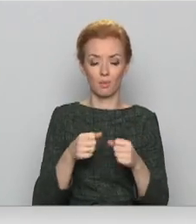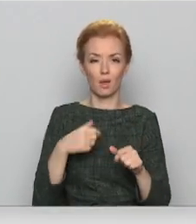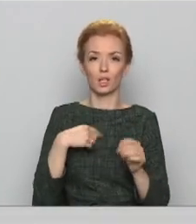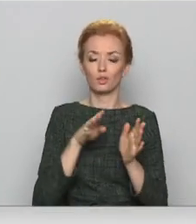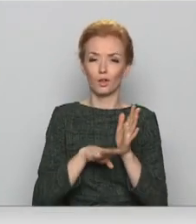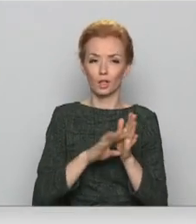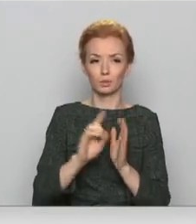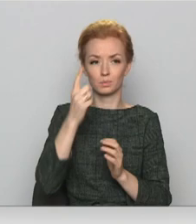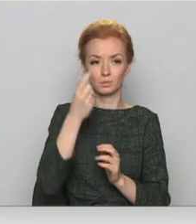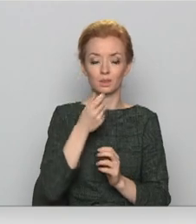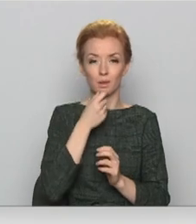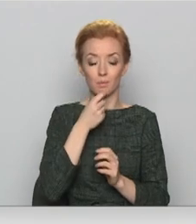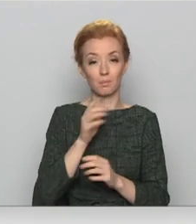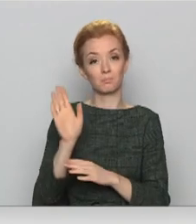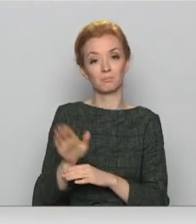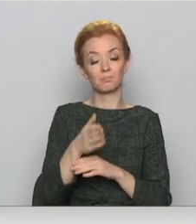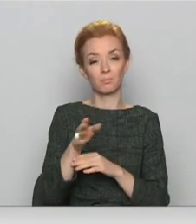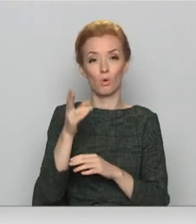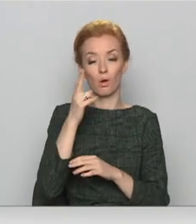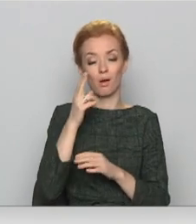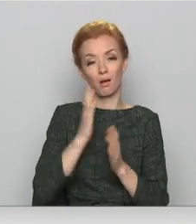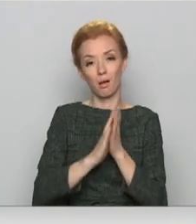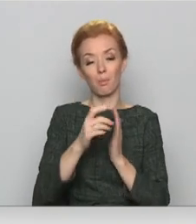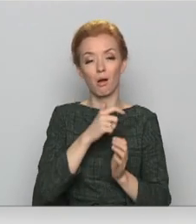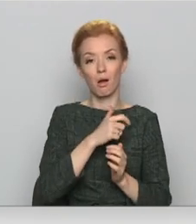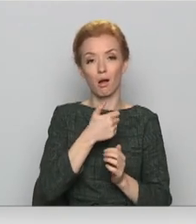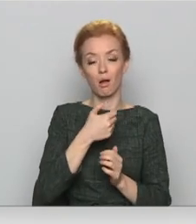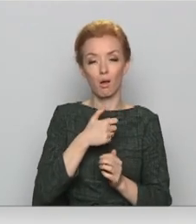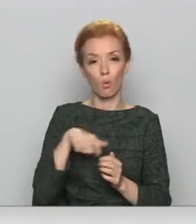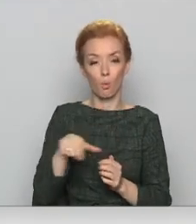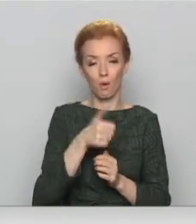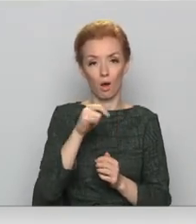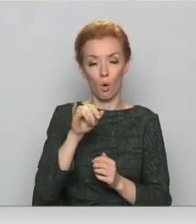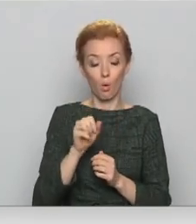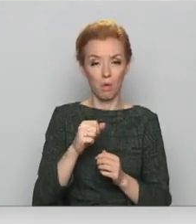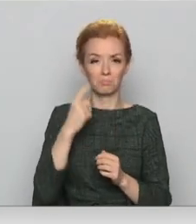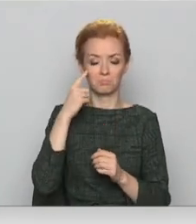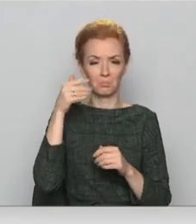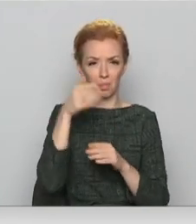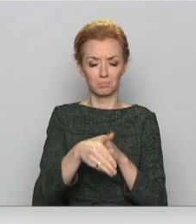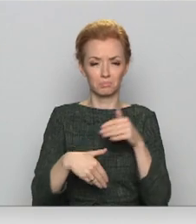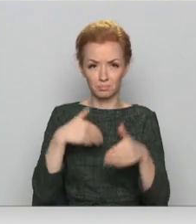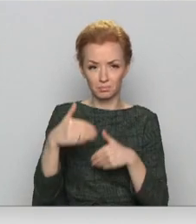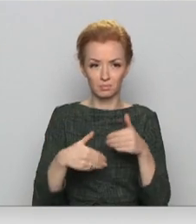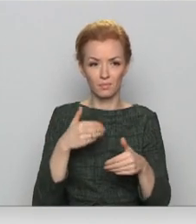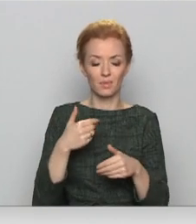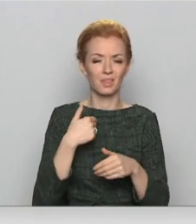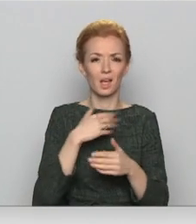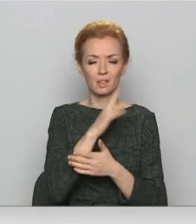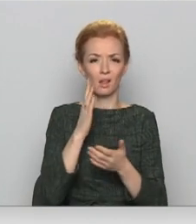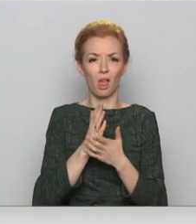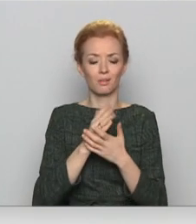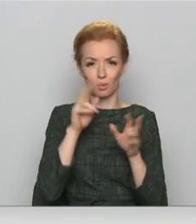1. septembrī pastaigāju uz Gargauju no rīta un izdomāju, jānopeldās. Es neesmu varbūt to dziļāk pētījis, tikai